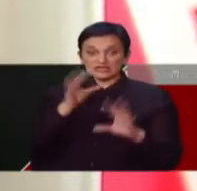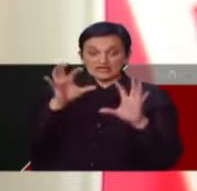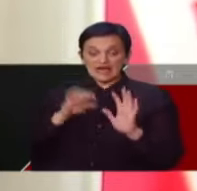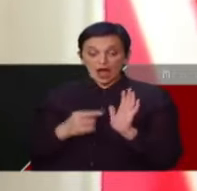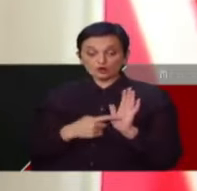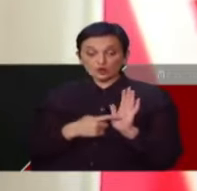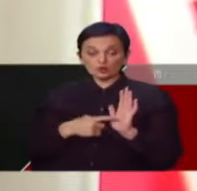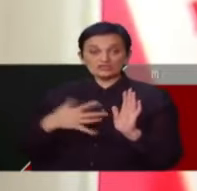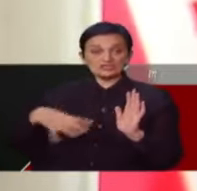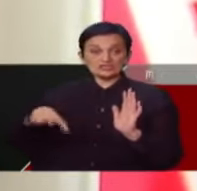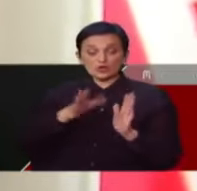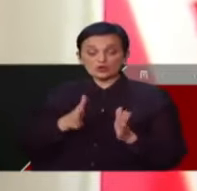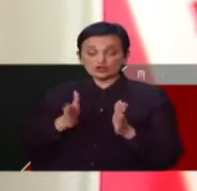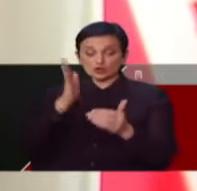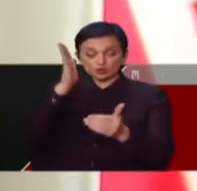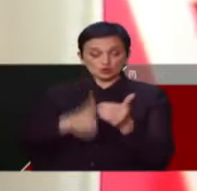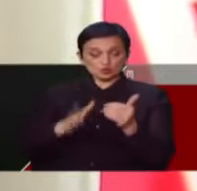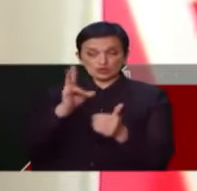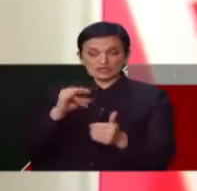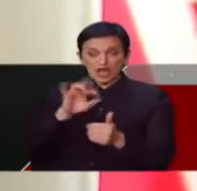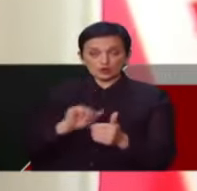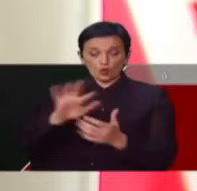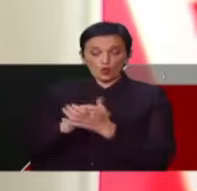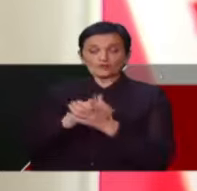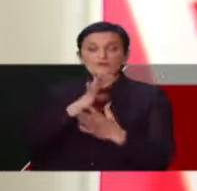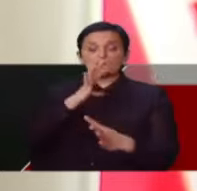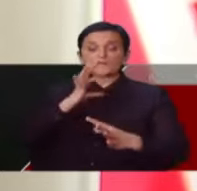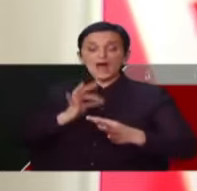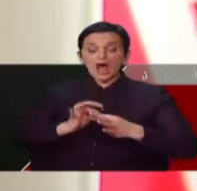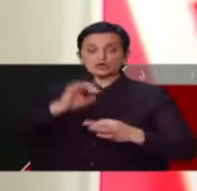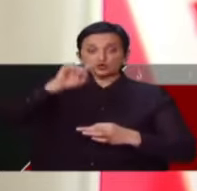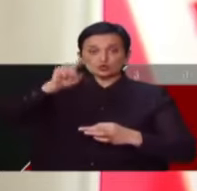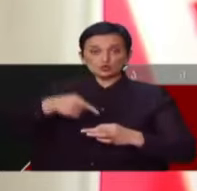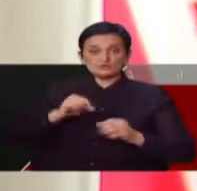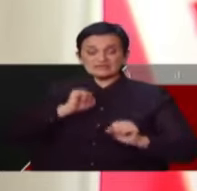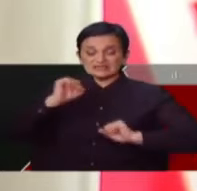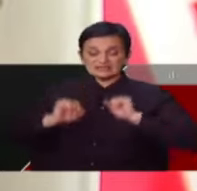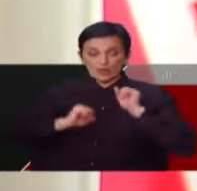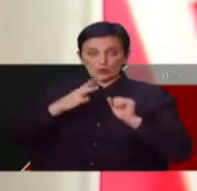გზა სრულდებოდა ნატოსა და ევროკავშირისგან და პასუხისმგებლობა მიუხედავად იმ ცელობის